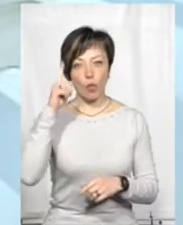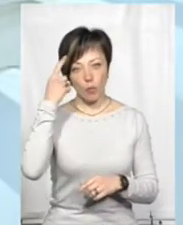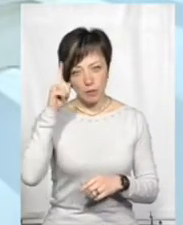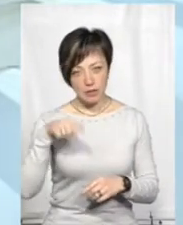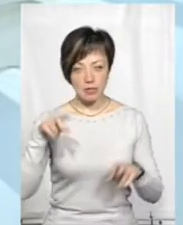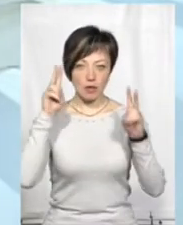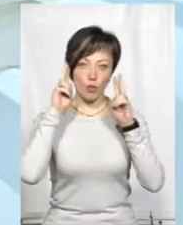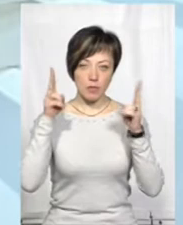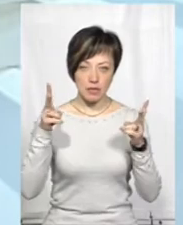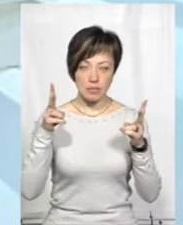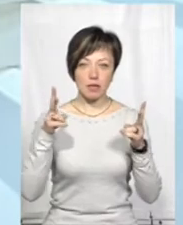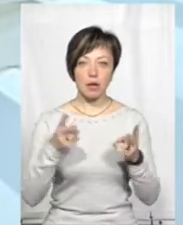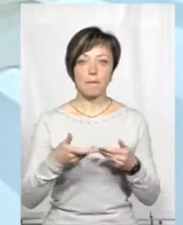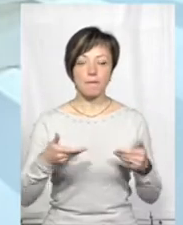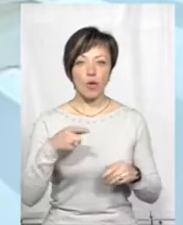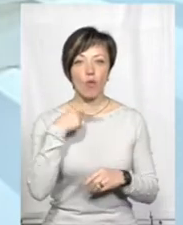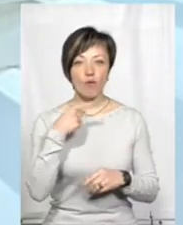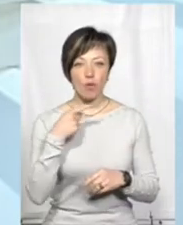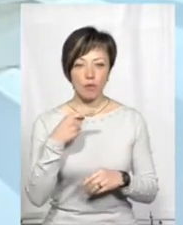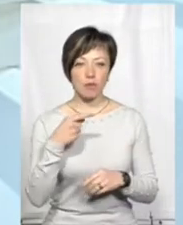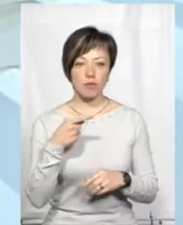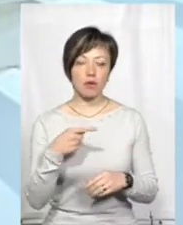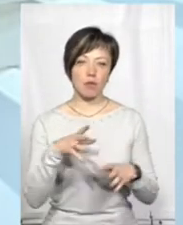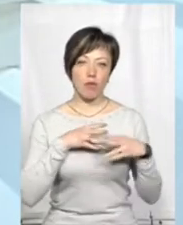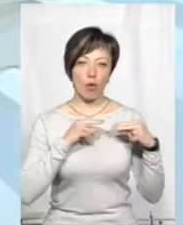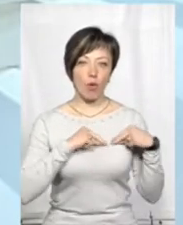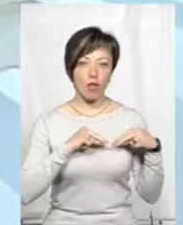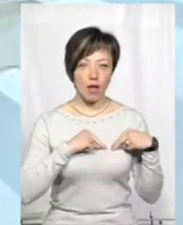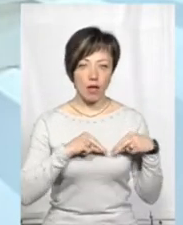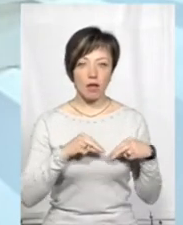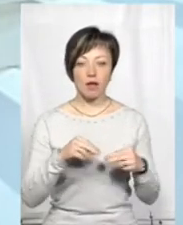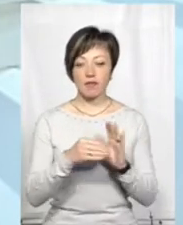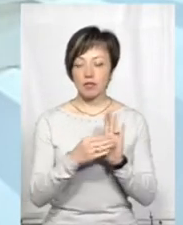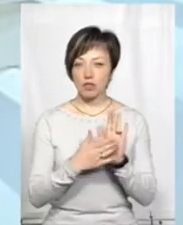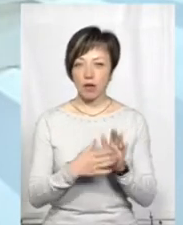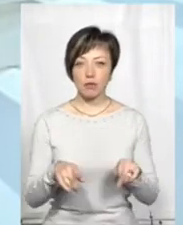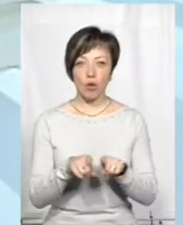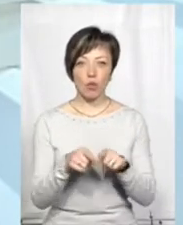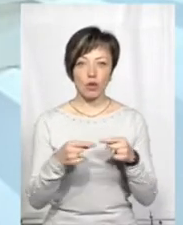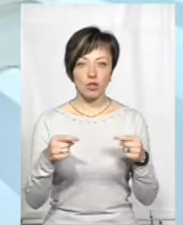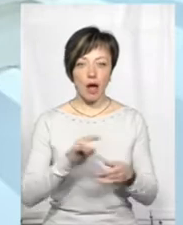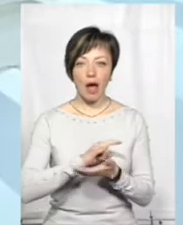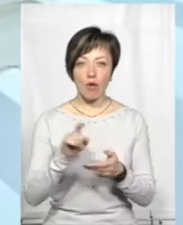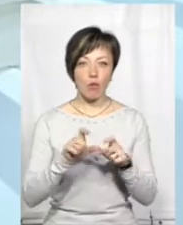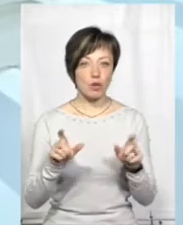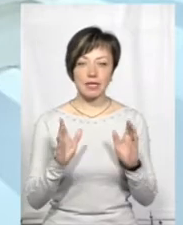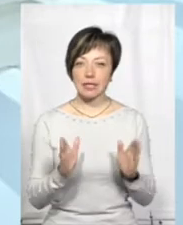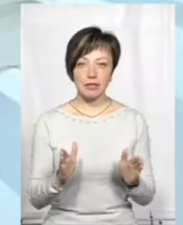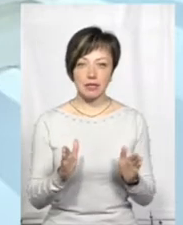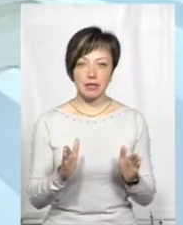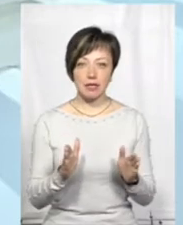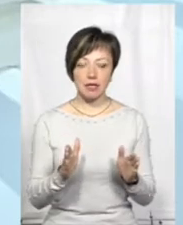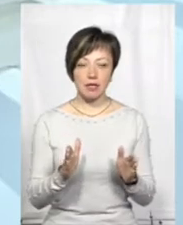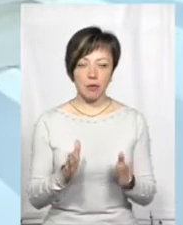обізнаних, і необізнаних, ми говоримо, я, мої колеги, ми відзначаємо таку річ, що аеропорт – це не тільки